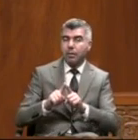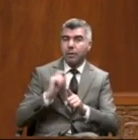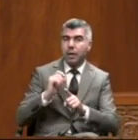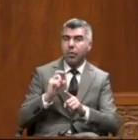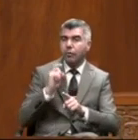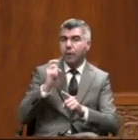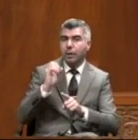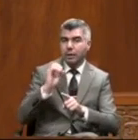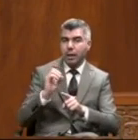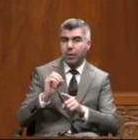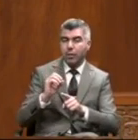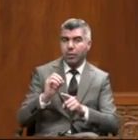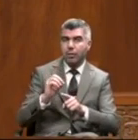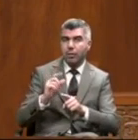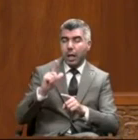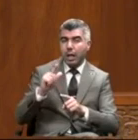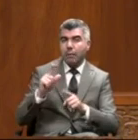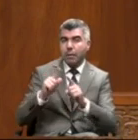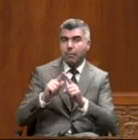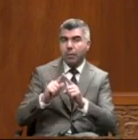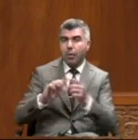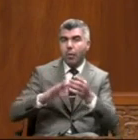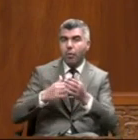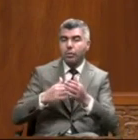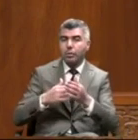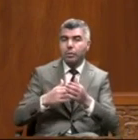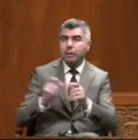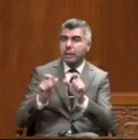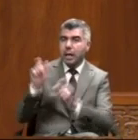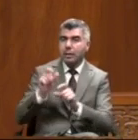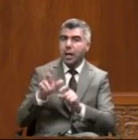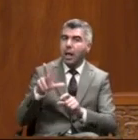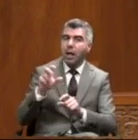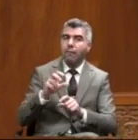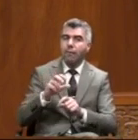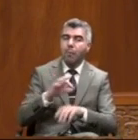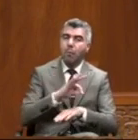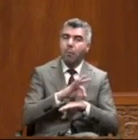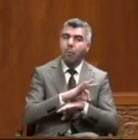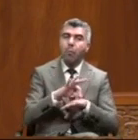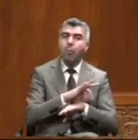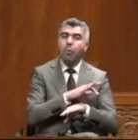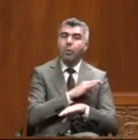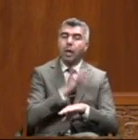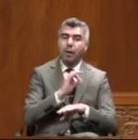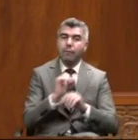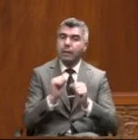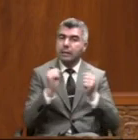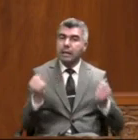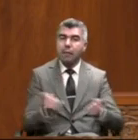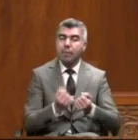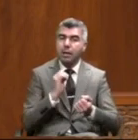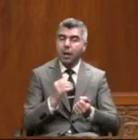المعيشيه لفئه نعتز جميعا بمشاركتها في هذه العمليه التنمويه التي